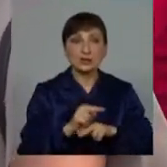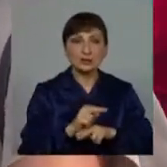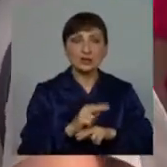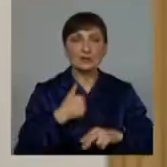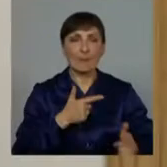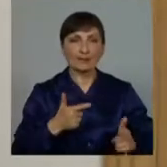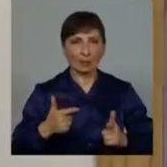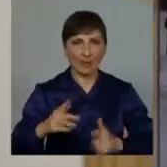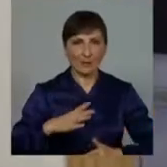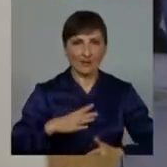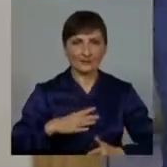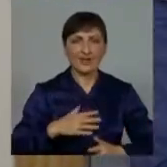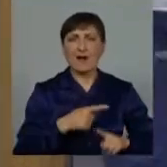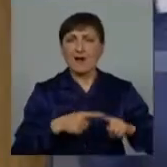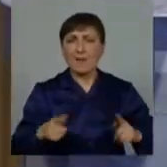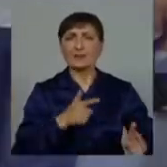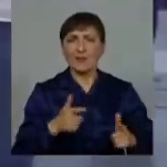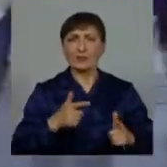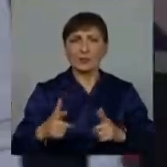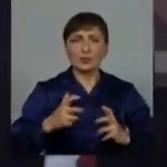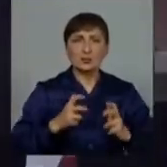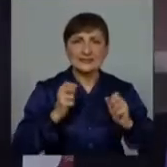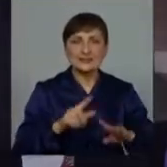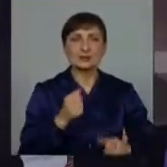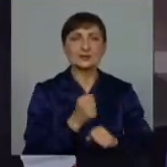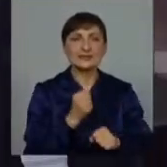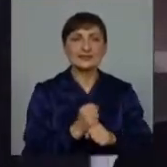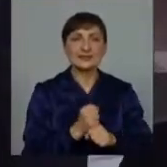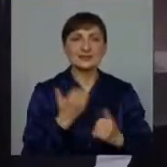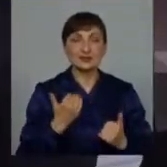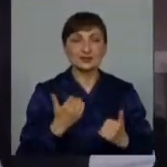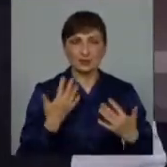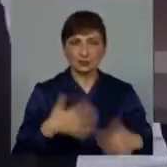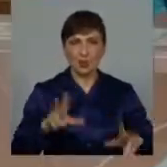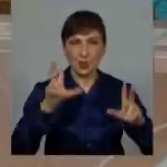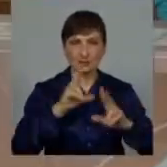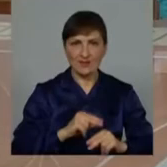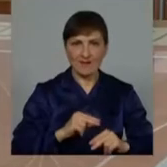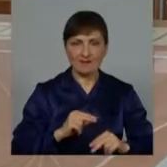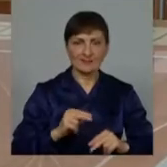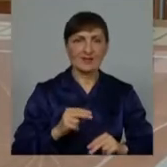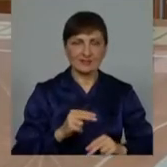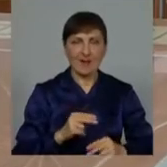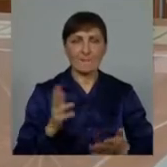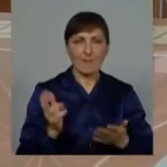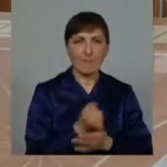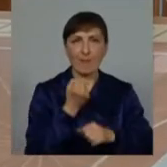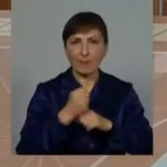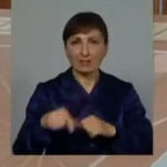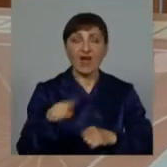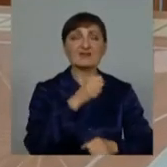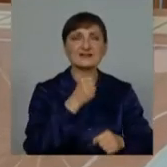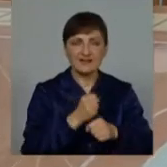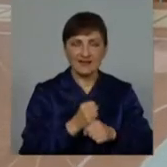провели подготовку. Годы подготовки и невероятных усилий, чтобы сделать то, что казалось невозможным – взойти на пьедестал. Но они это сделали. У каждого